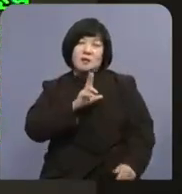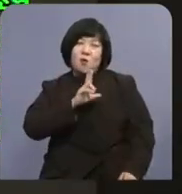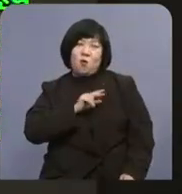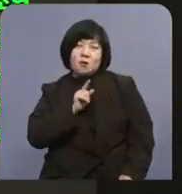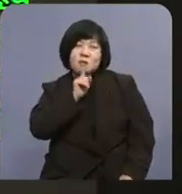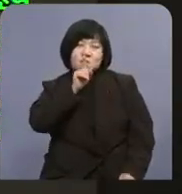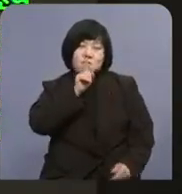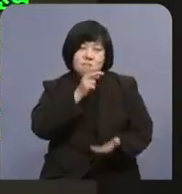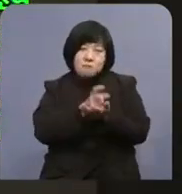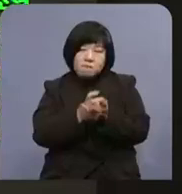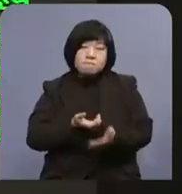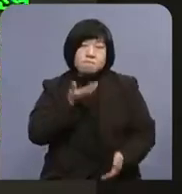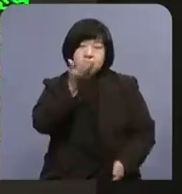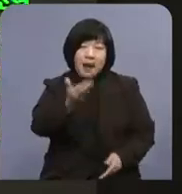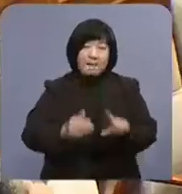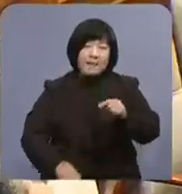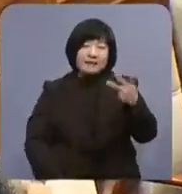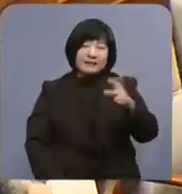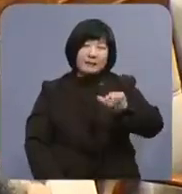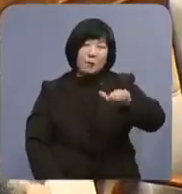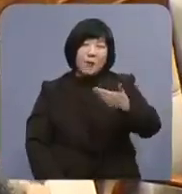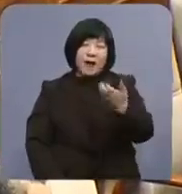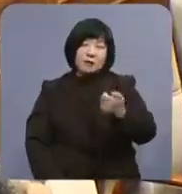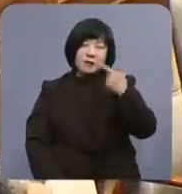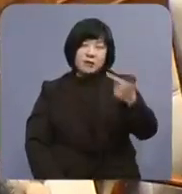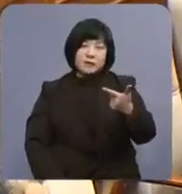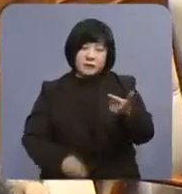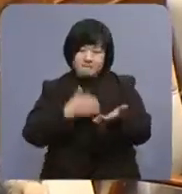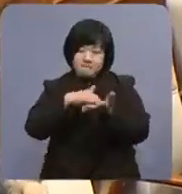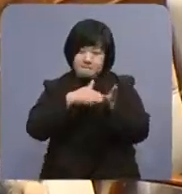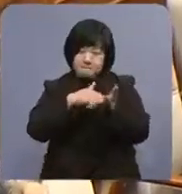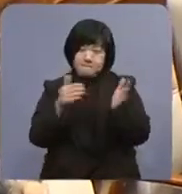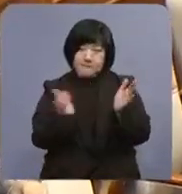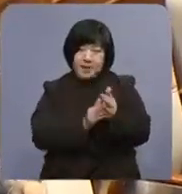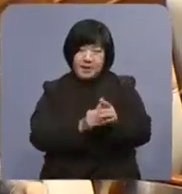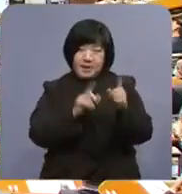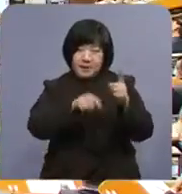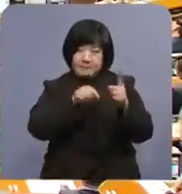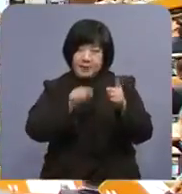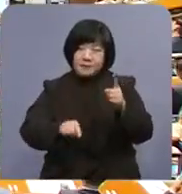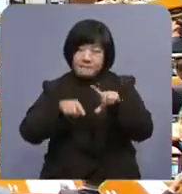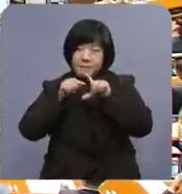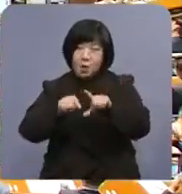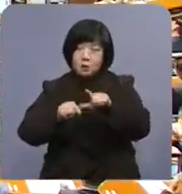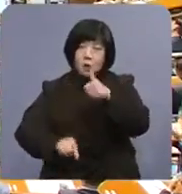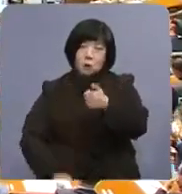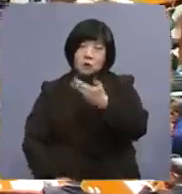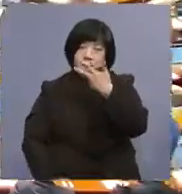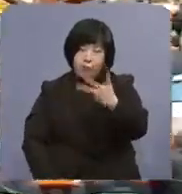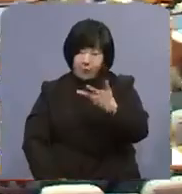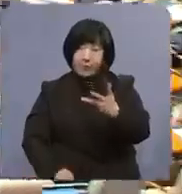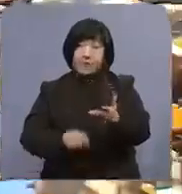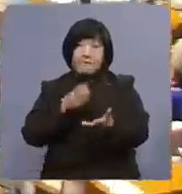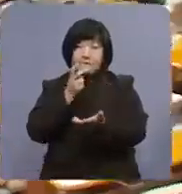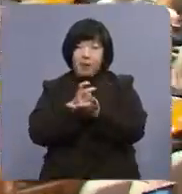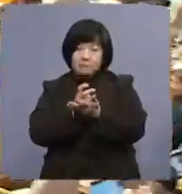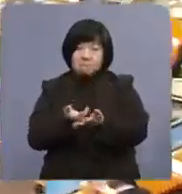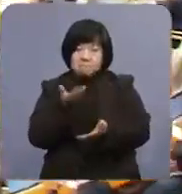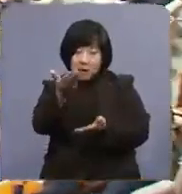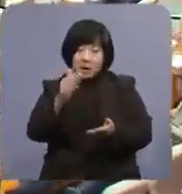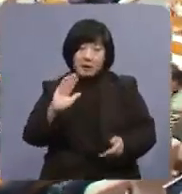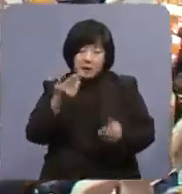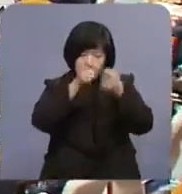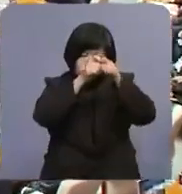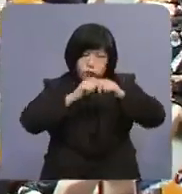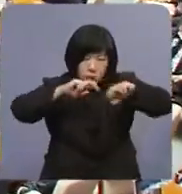법안은 17,5056건으로 집계됐습니다 의원 한 명당 평균 쉰여덟 건의 법안을 낸 셈입니다 좀